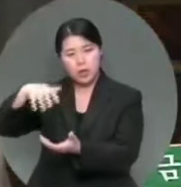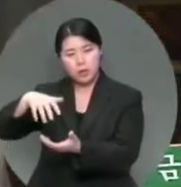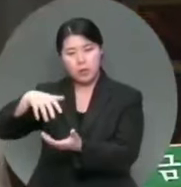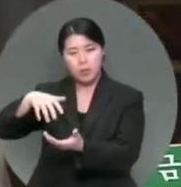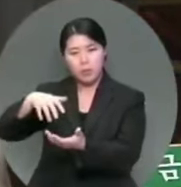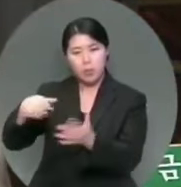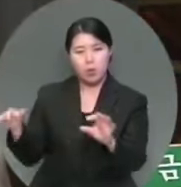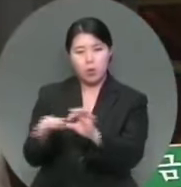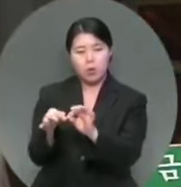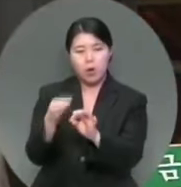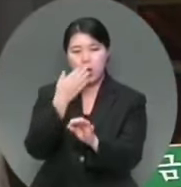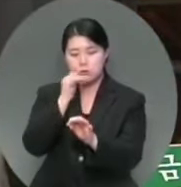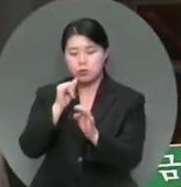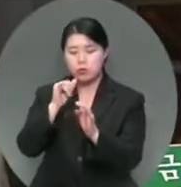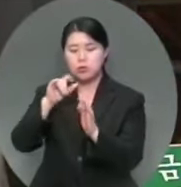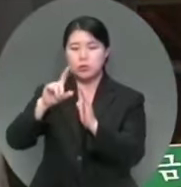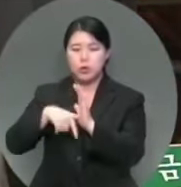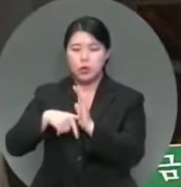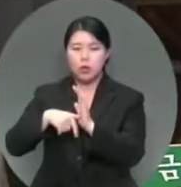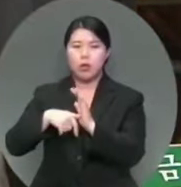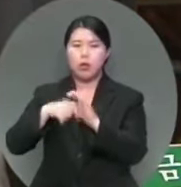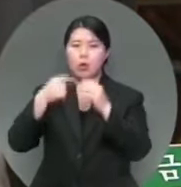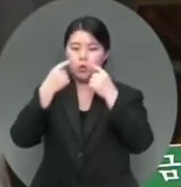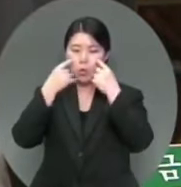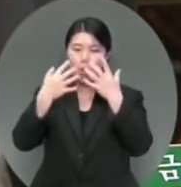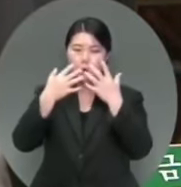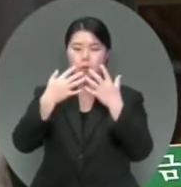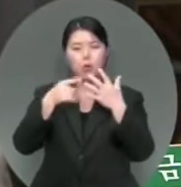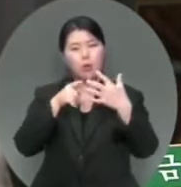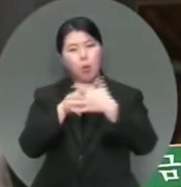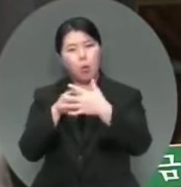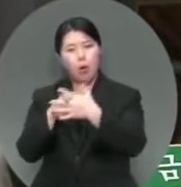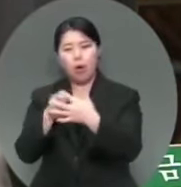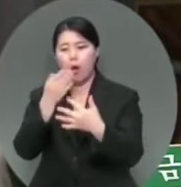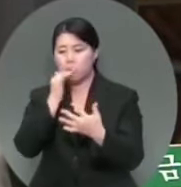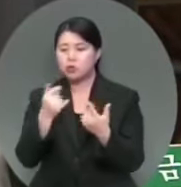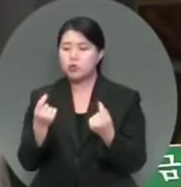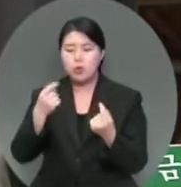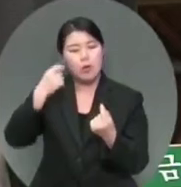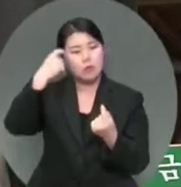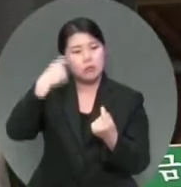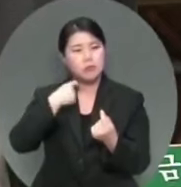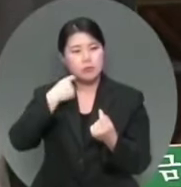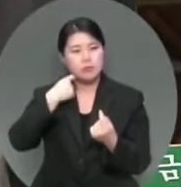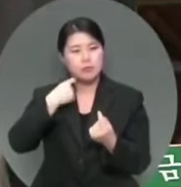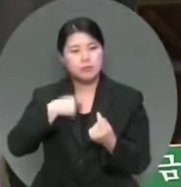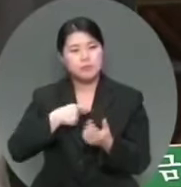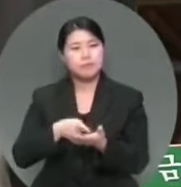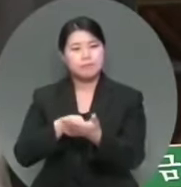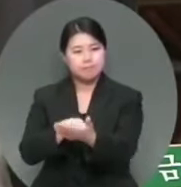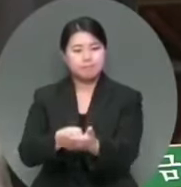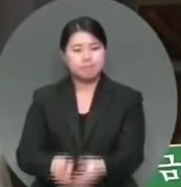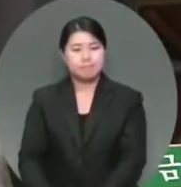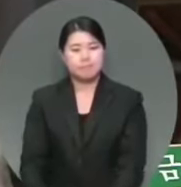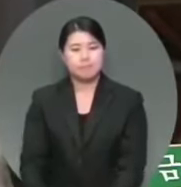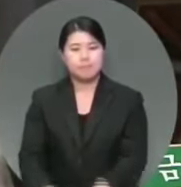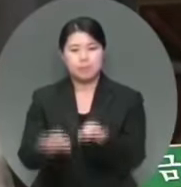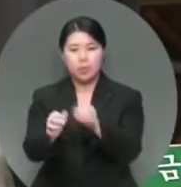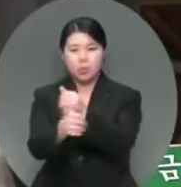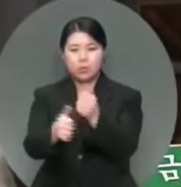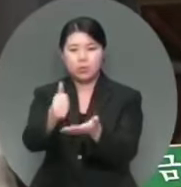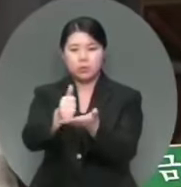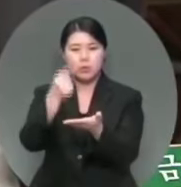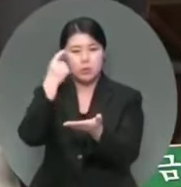것이 훨씬 더 정확한 그 예측을 위해서 필요하지 않은가라는. 의견을 저는 드리고 싶은데